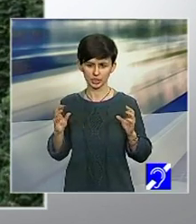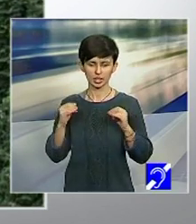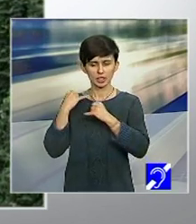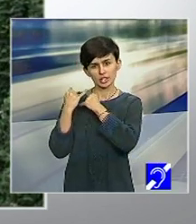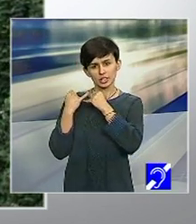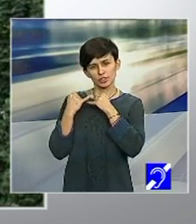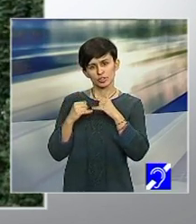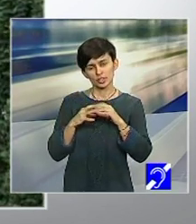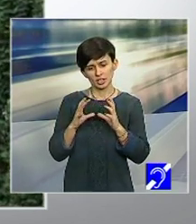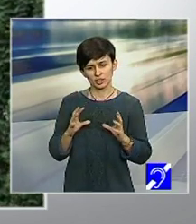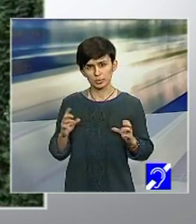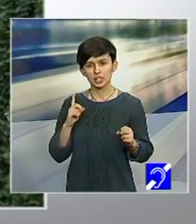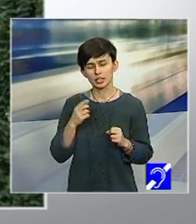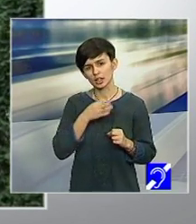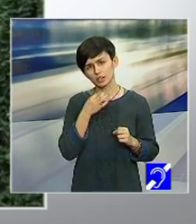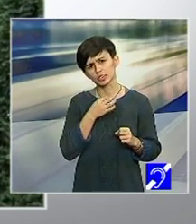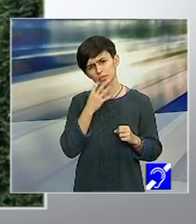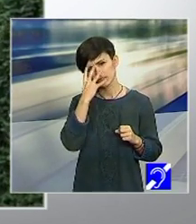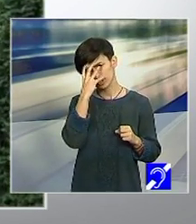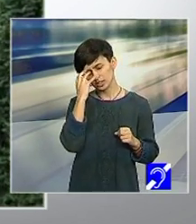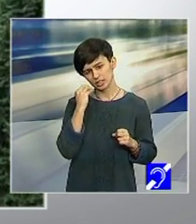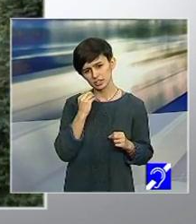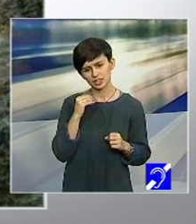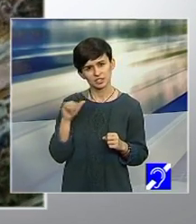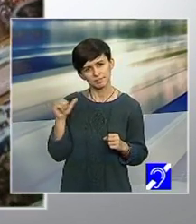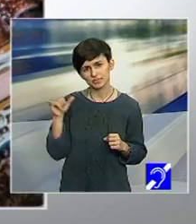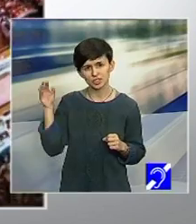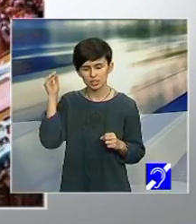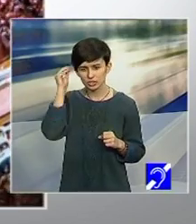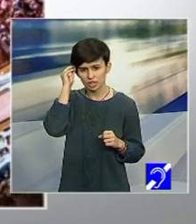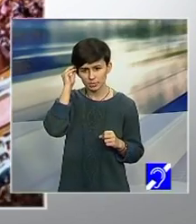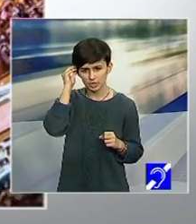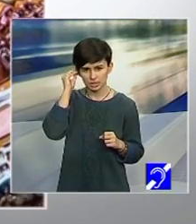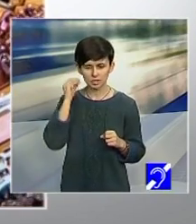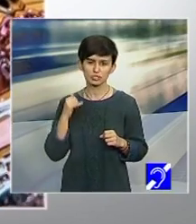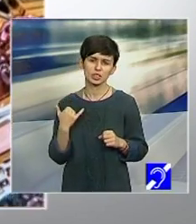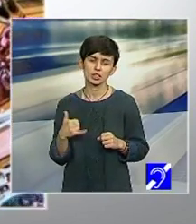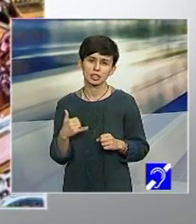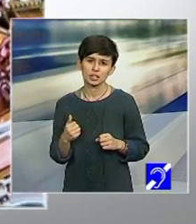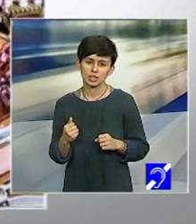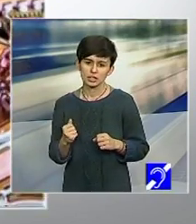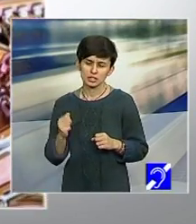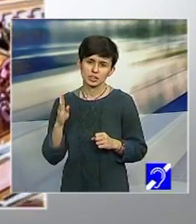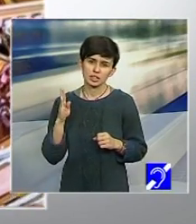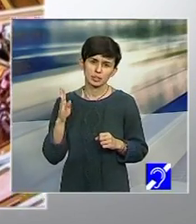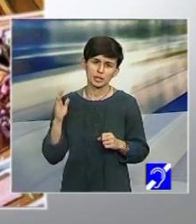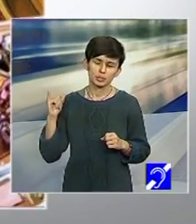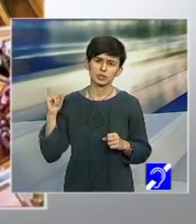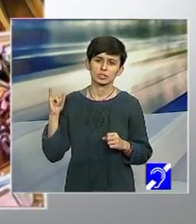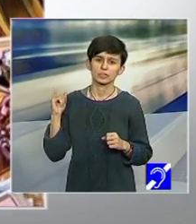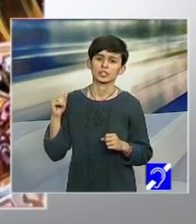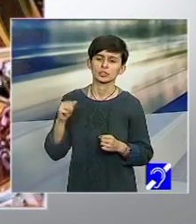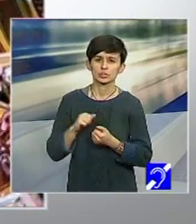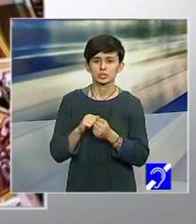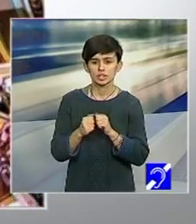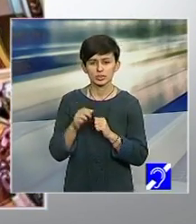Dar știți, vă spun cu oarecare tristețe, cine își mai amintește astăzi de Barbu Iscovescu sau de pictorul Rosenthal, care au avut